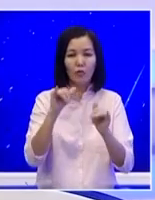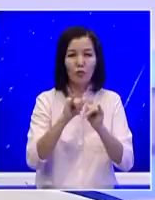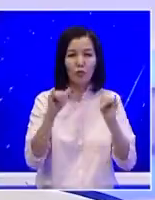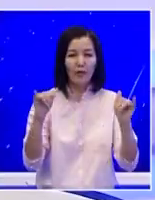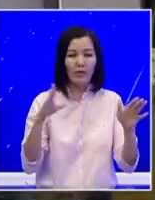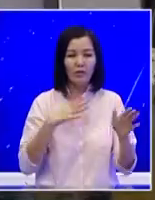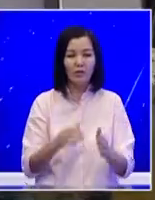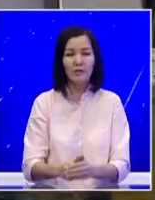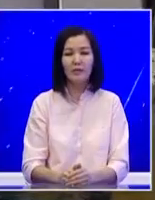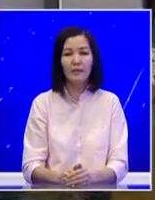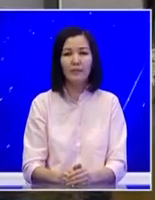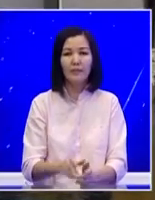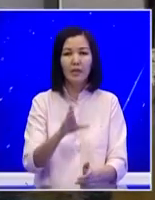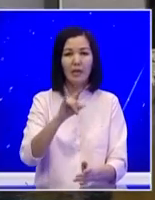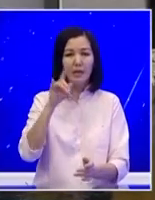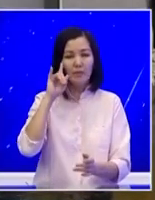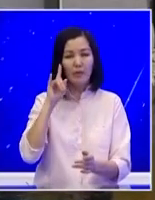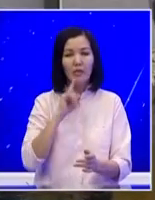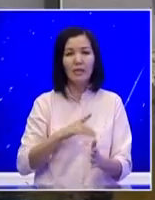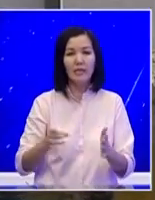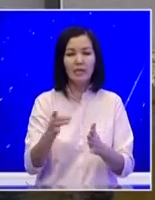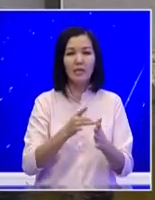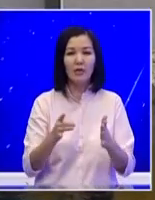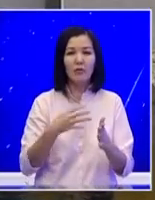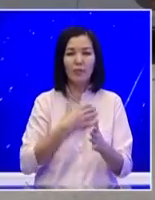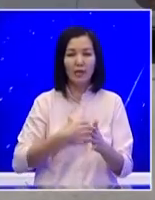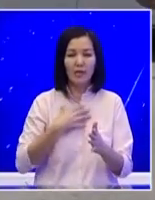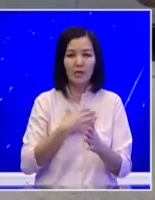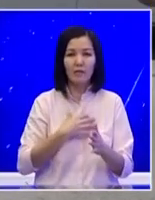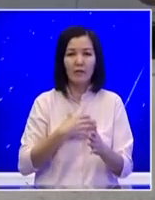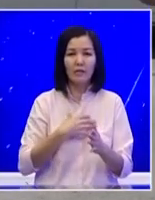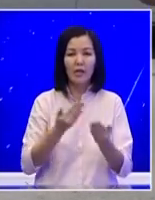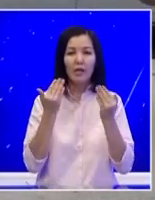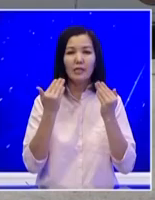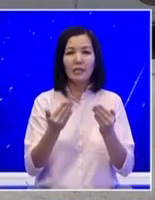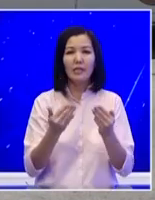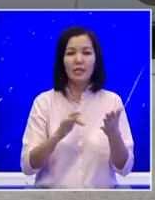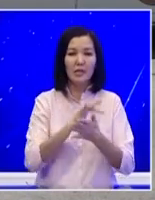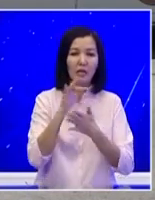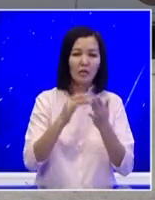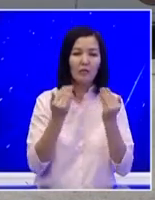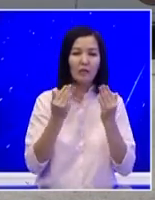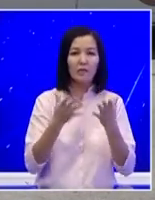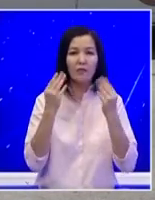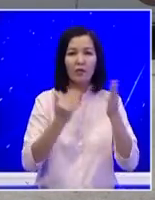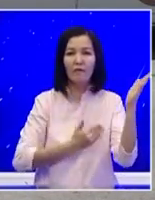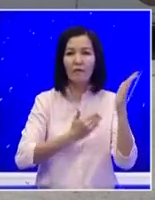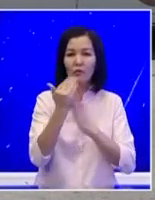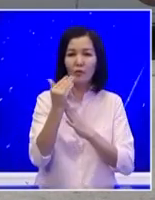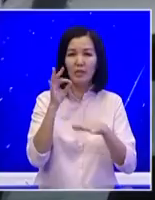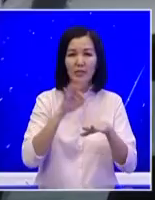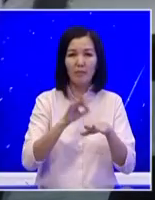увеличилось. Эмбекши-Казахский район сейчас переживает непростой период. Здесь, в разрезе районов и городов, на сегодня самый высокий